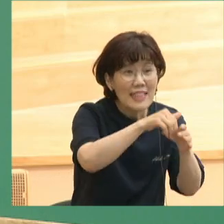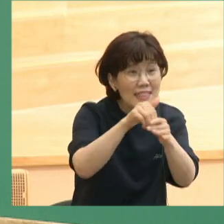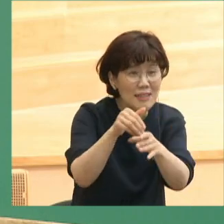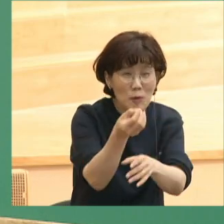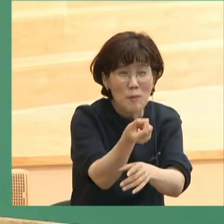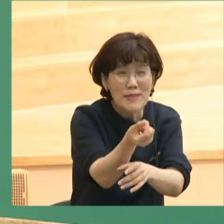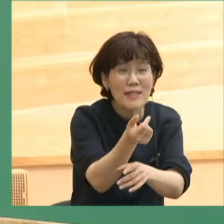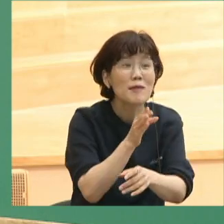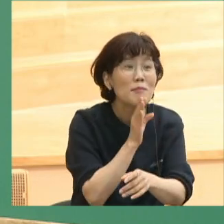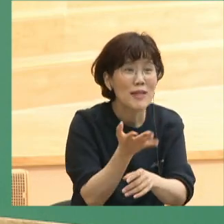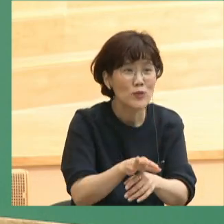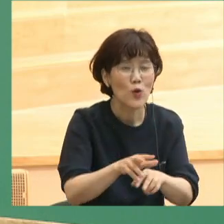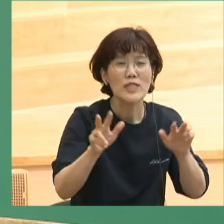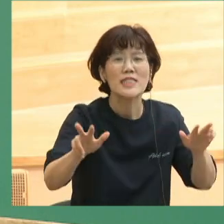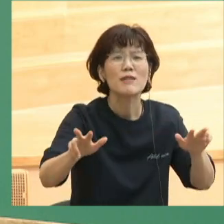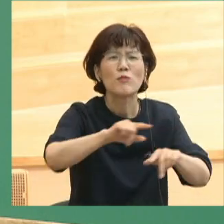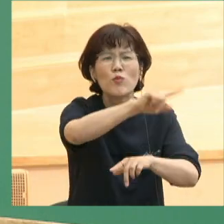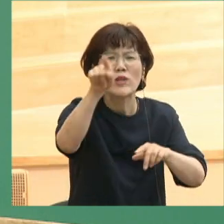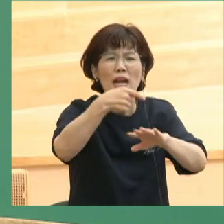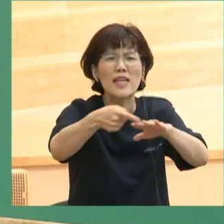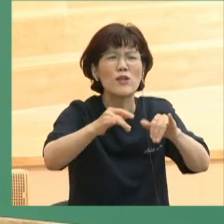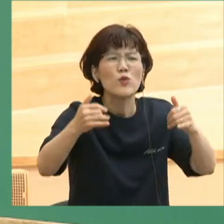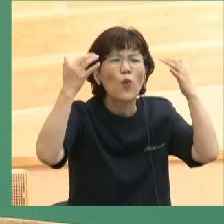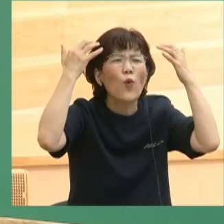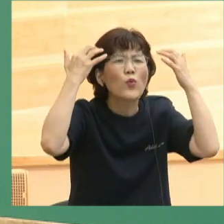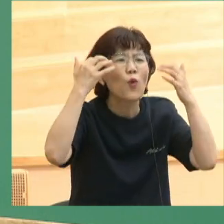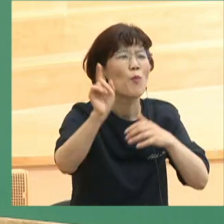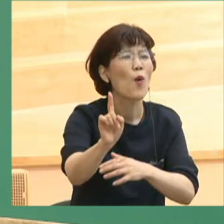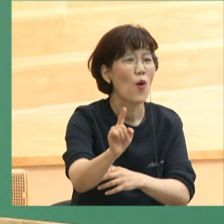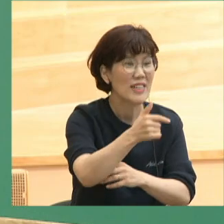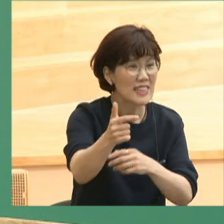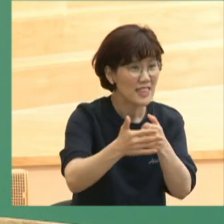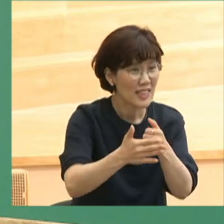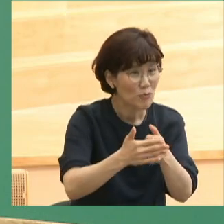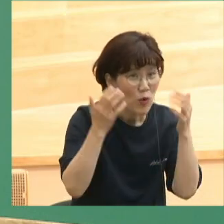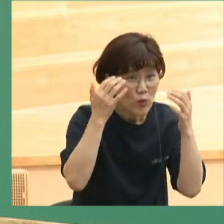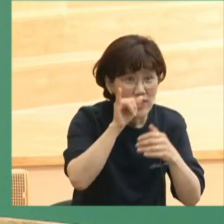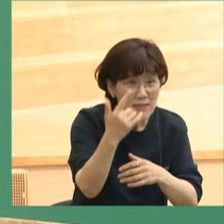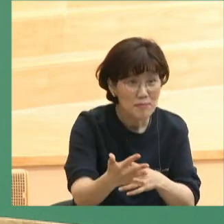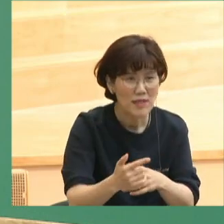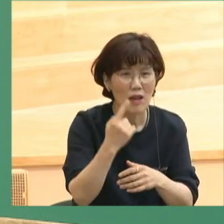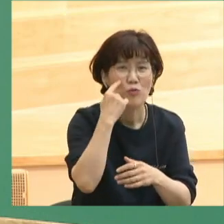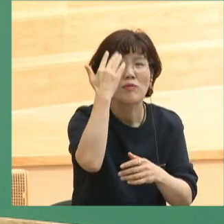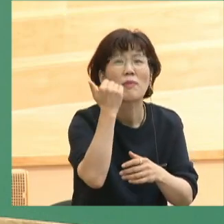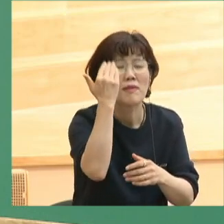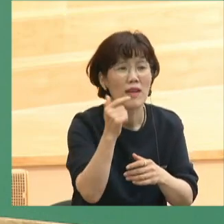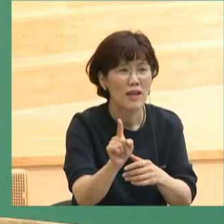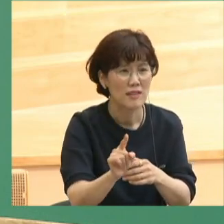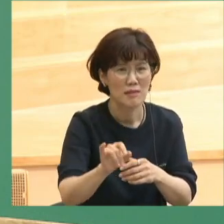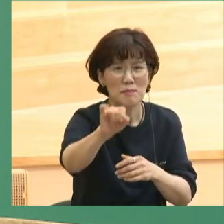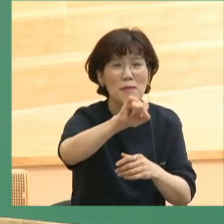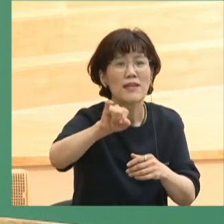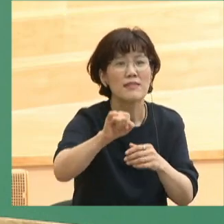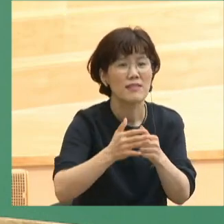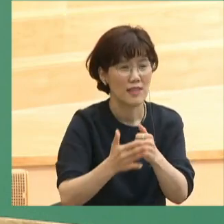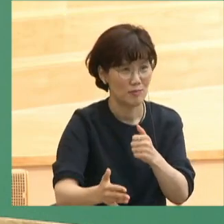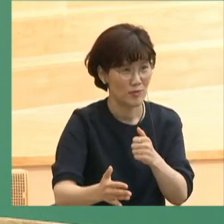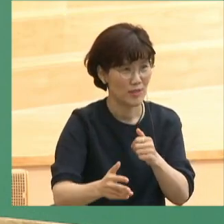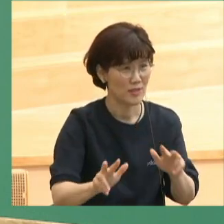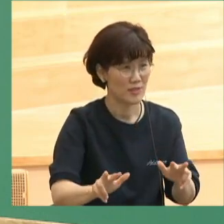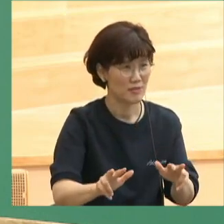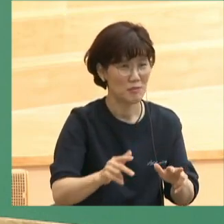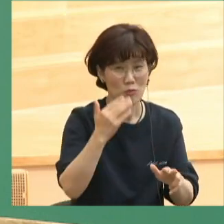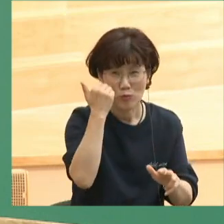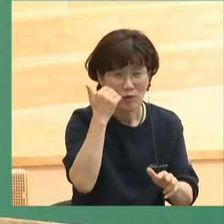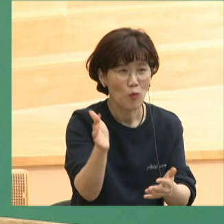인류가 지금 고통을 당하고 있는 이유가 큰 것 때문입니까? 아니죠. 눈에도 보이지 않는 이 작은 바이러스 때문에 눈에도